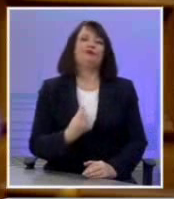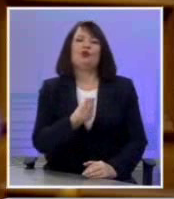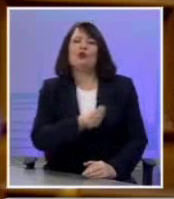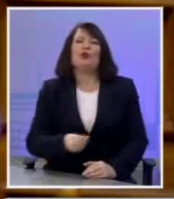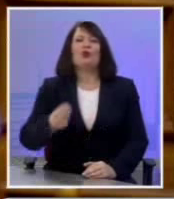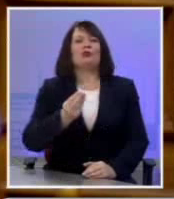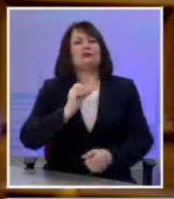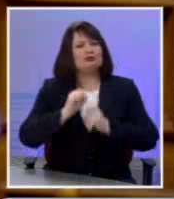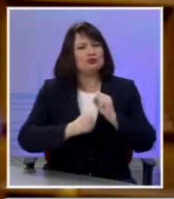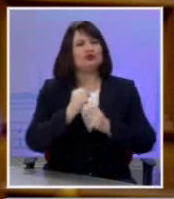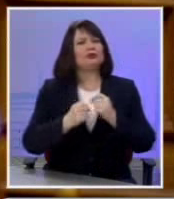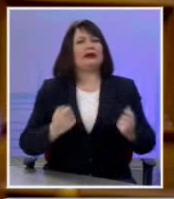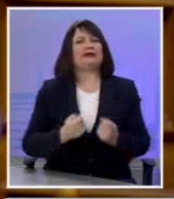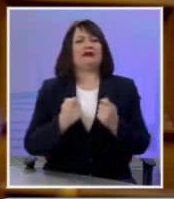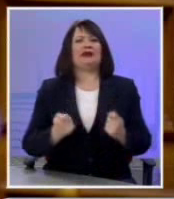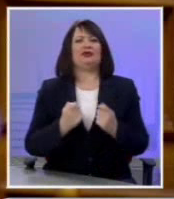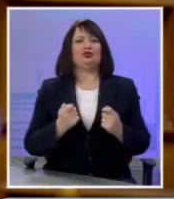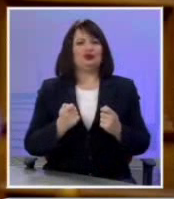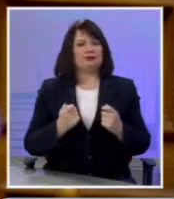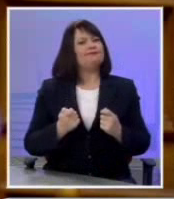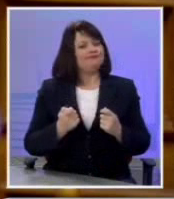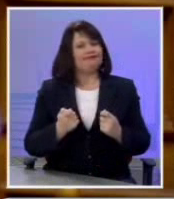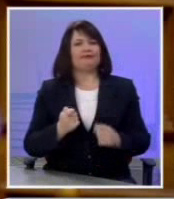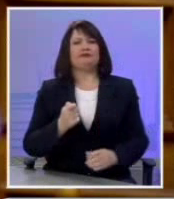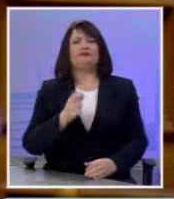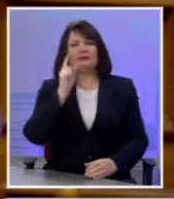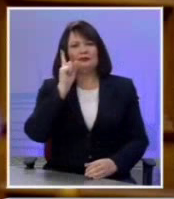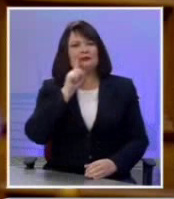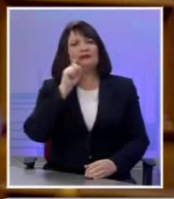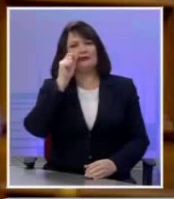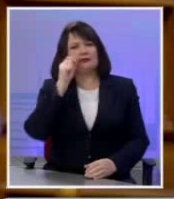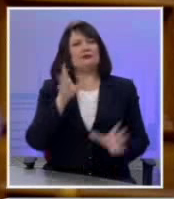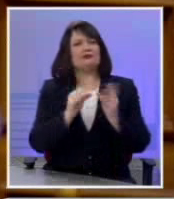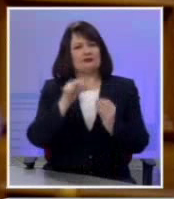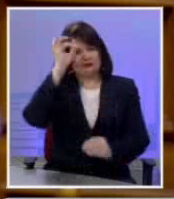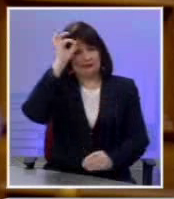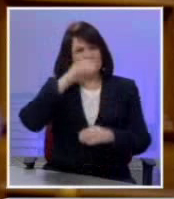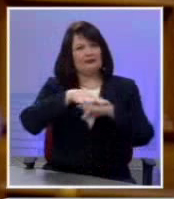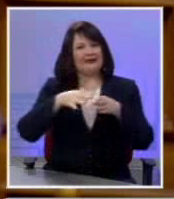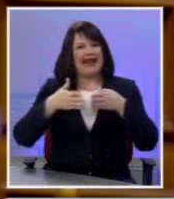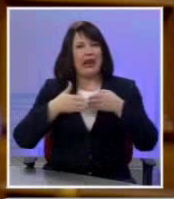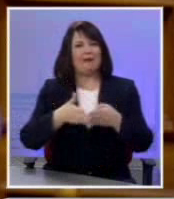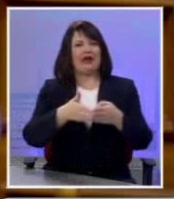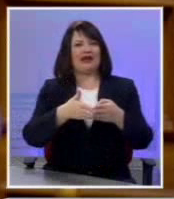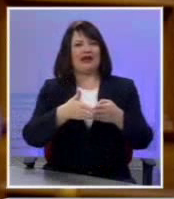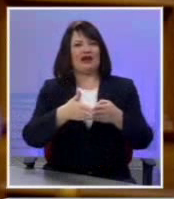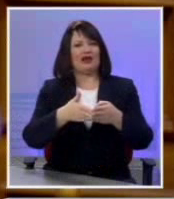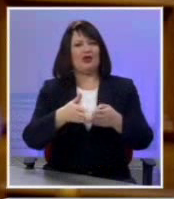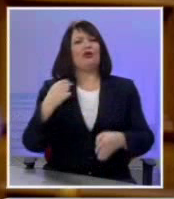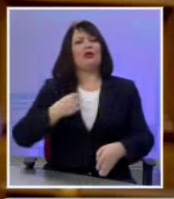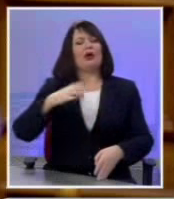υπεράνθρωπες προσπάθειες των ανδρών και γυναικών της αστυνομίας και του λιμενικού βεβαίως και των τοπικών